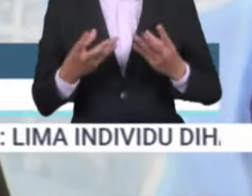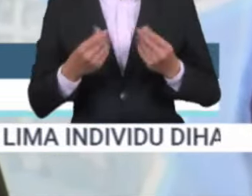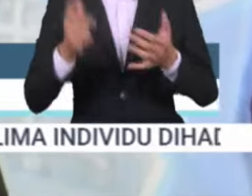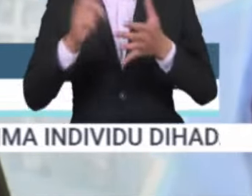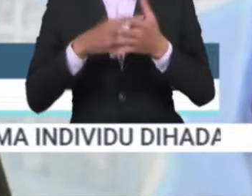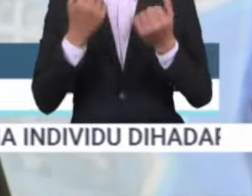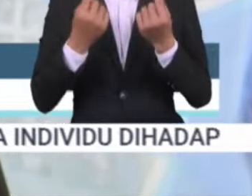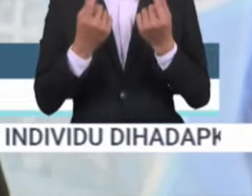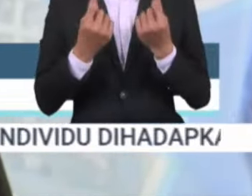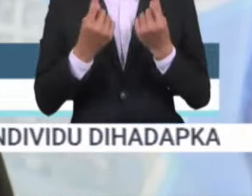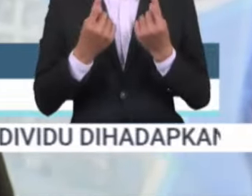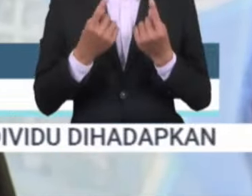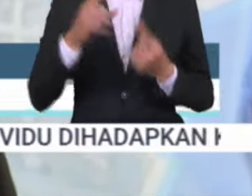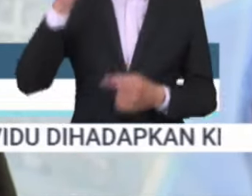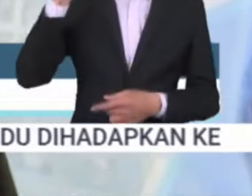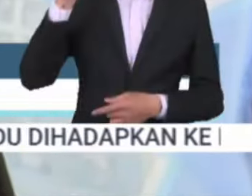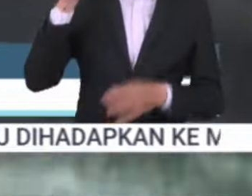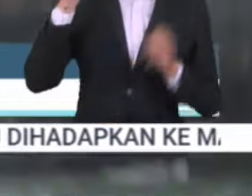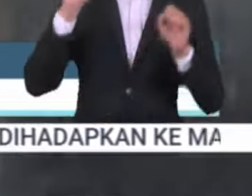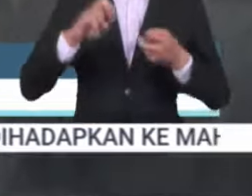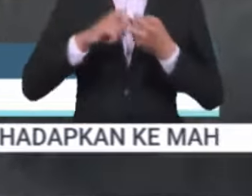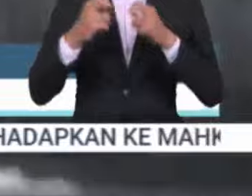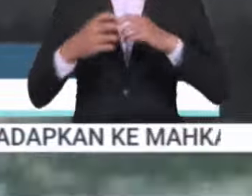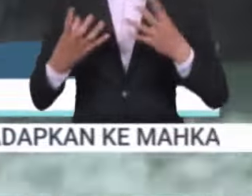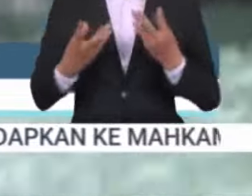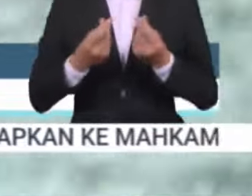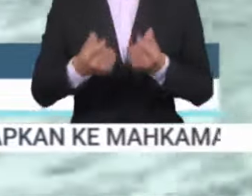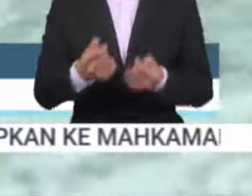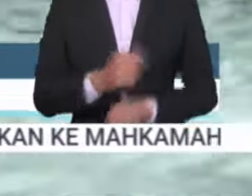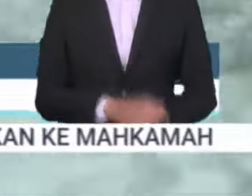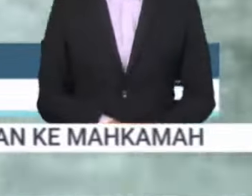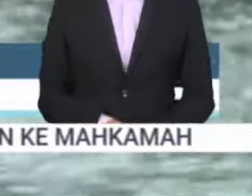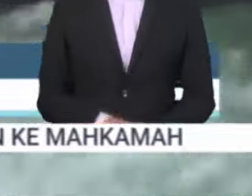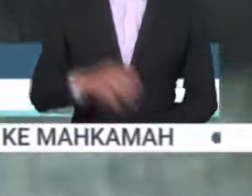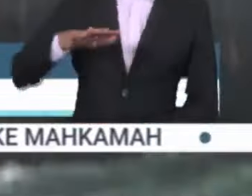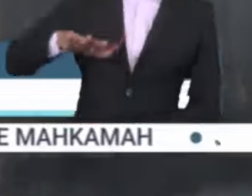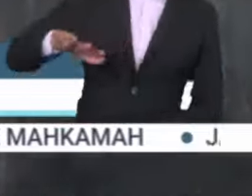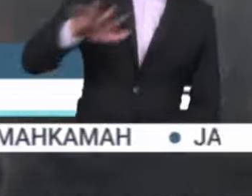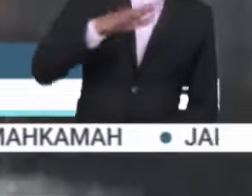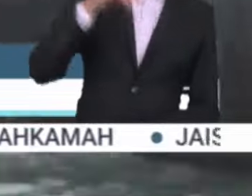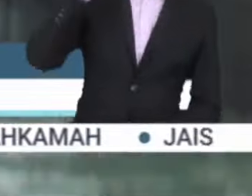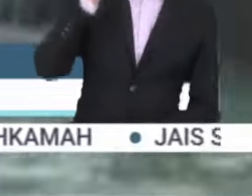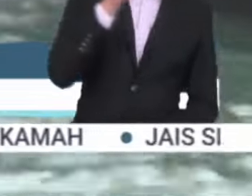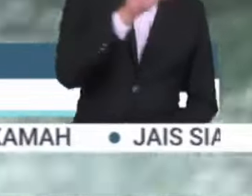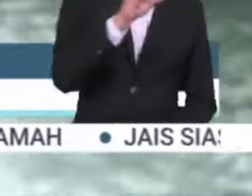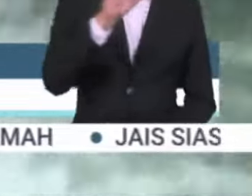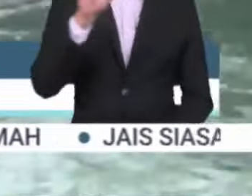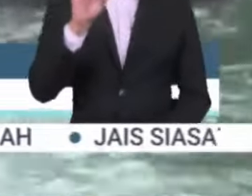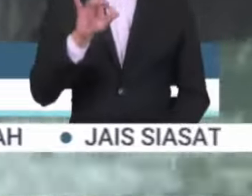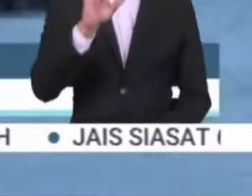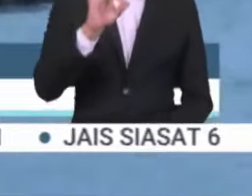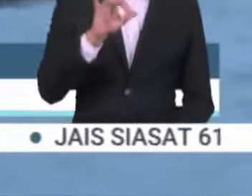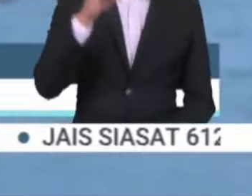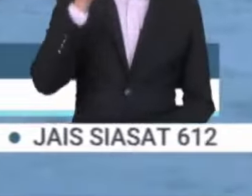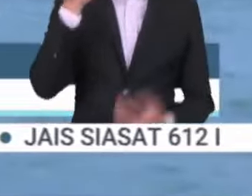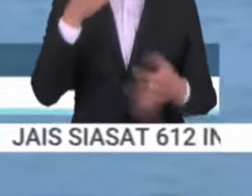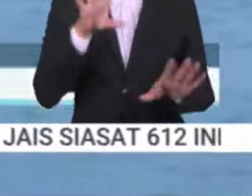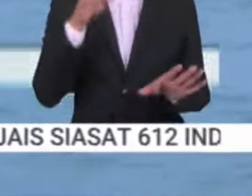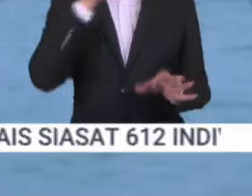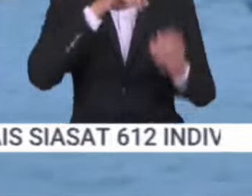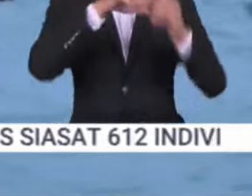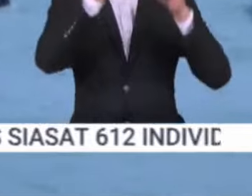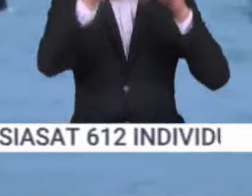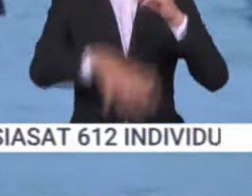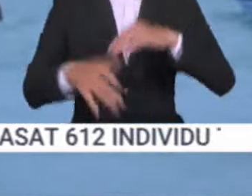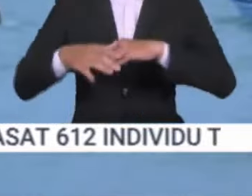ini, insyaAllah masalah ini dapat kita selesaikan. Setakat ini, sebanyak 78 udit tukun tiruan dilabuhkan